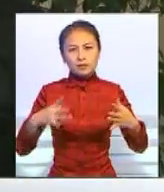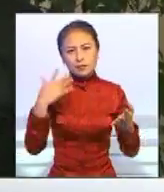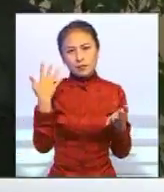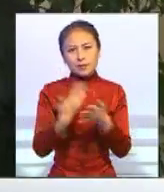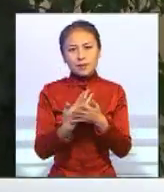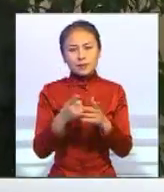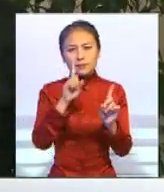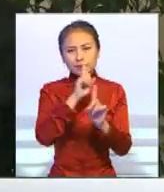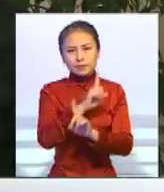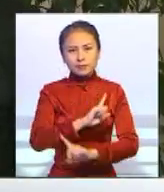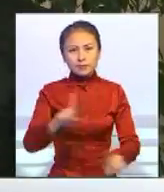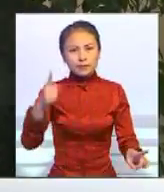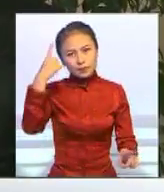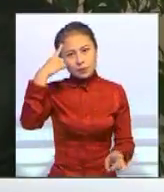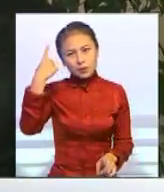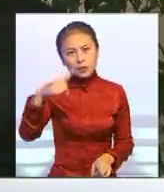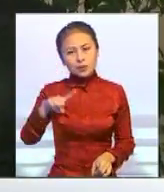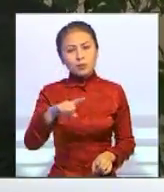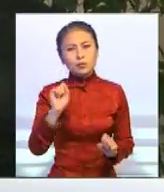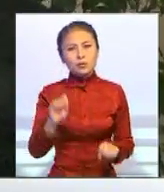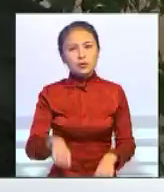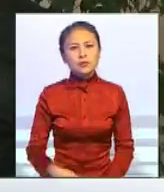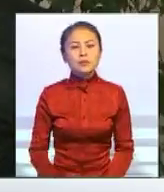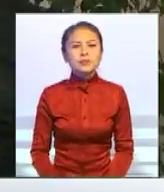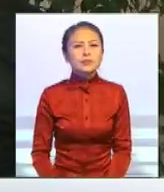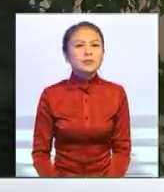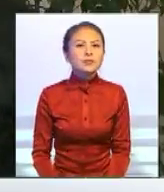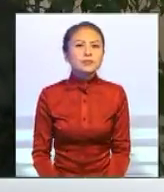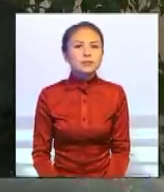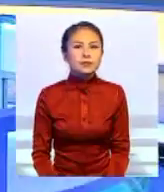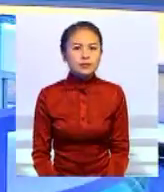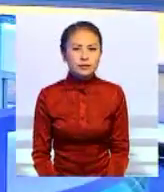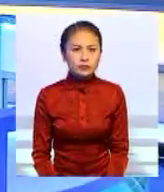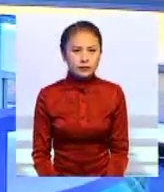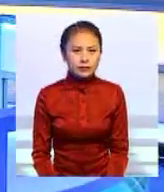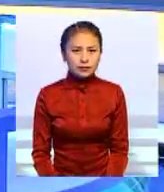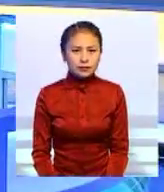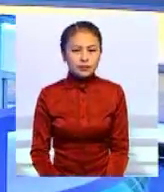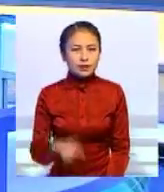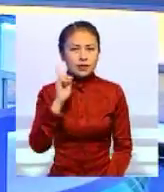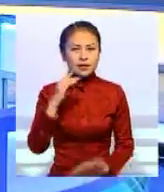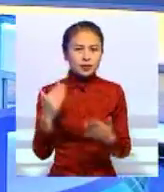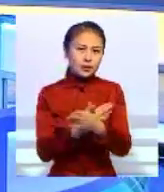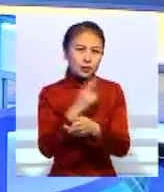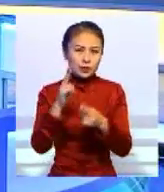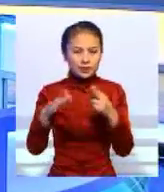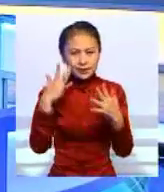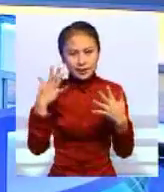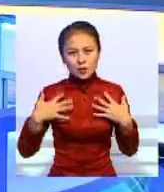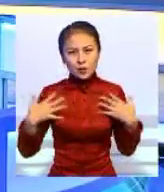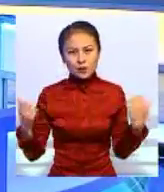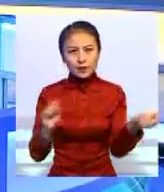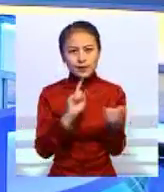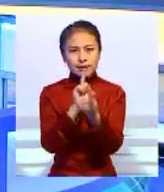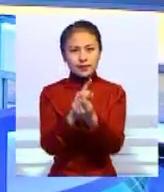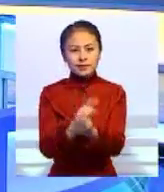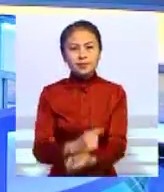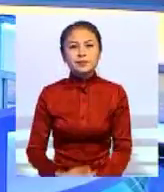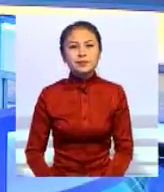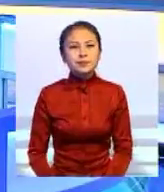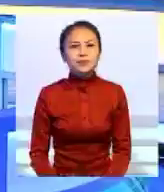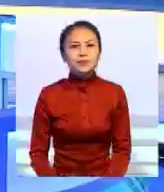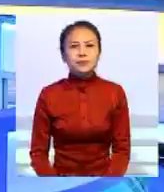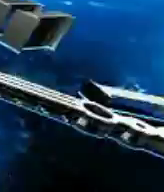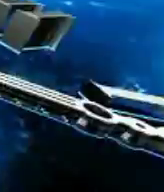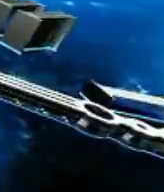бұның өзі бір ерекшелік деп атап өттік те болады. Ал әзірге айтарымыз осы, арнамыздан алыстамаңыздар.